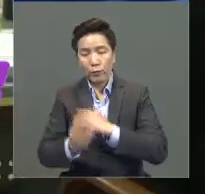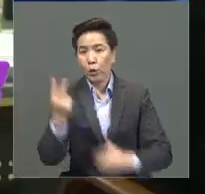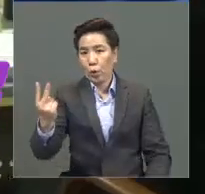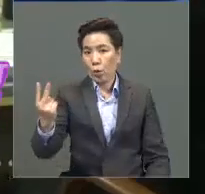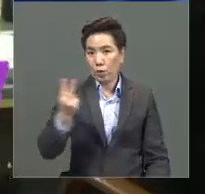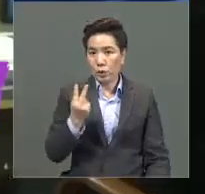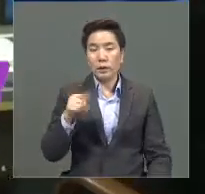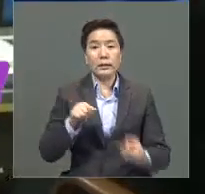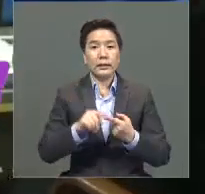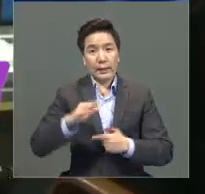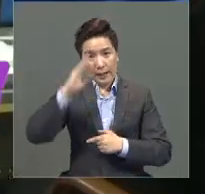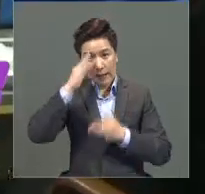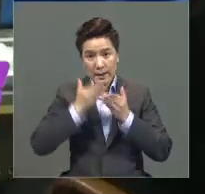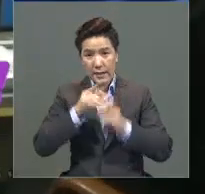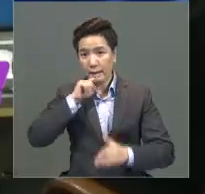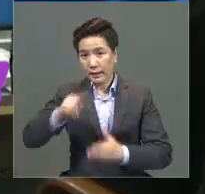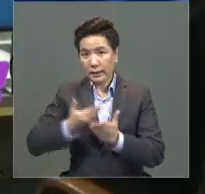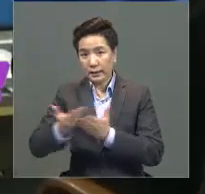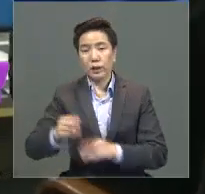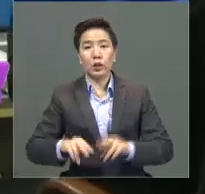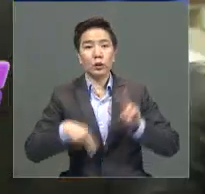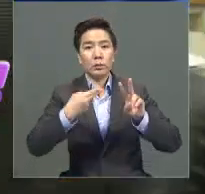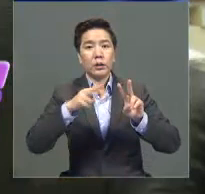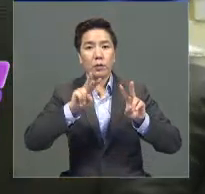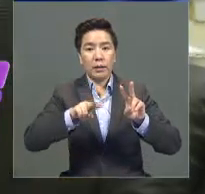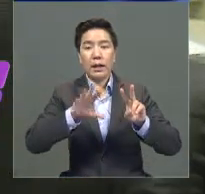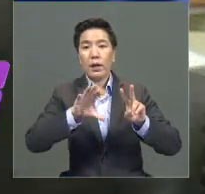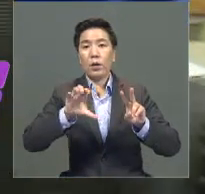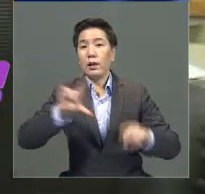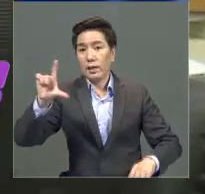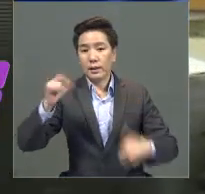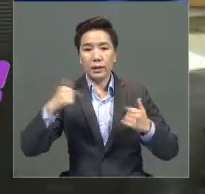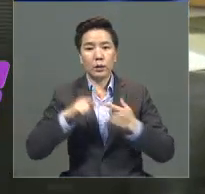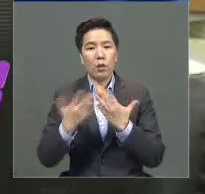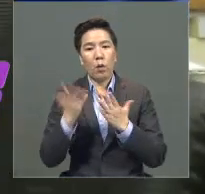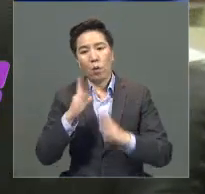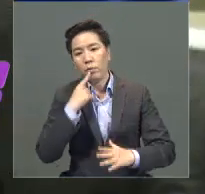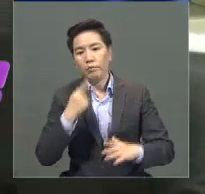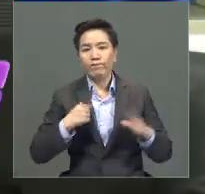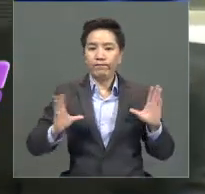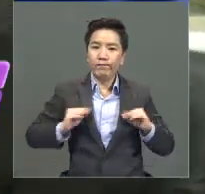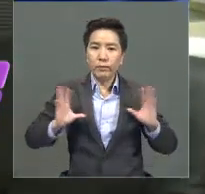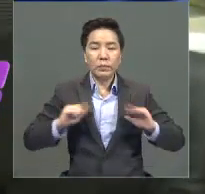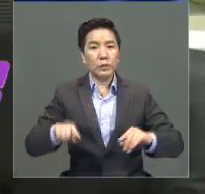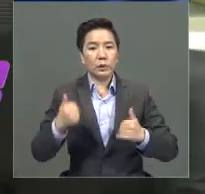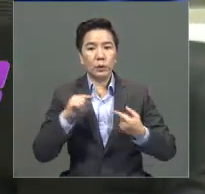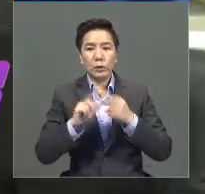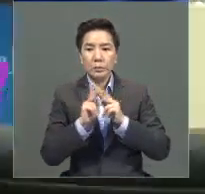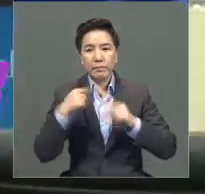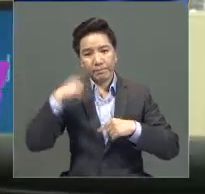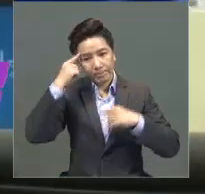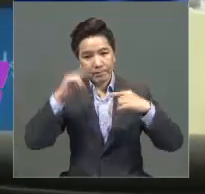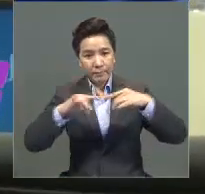น้ำ 2ลำของกองทัพเรือค่า22500ล้านบาทนะครับที่ยังคงมีเสียงคัดค้านๆจากกรรมาธิการ